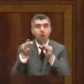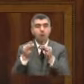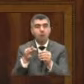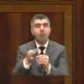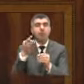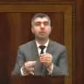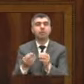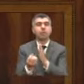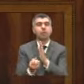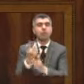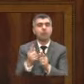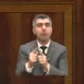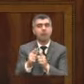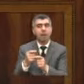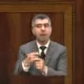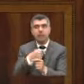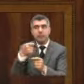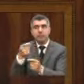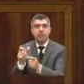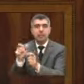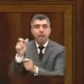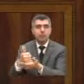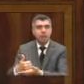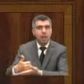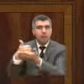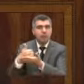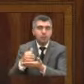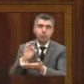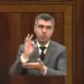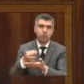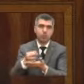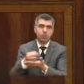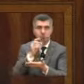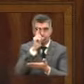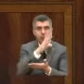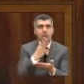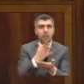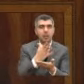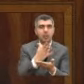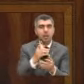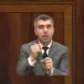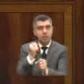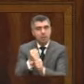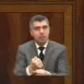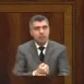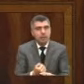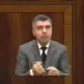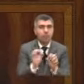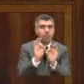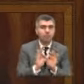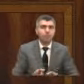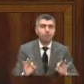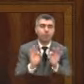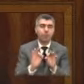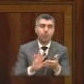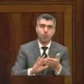شويه هاد الجائحه اللي قاست الاقتصاد المغربي وقاست مناصب الشغل وقاست الناس. ولكن باش